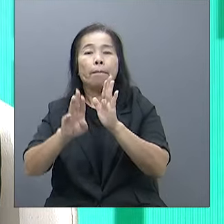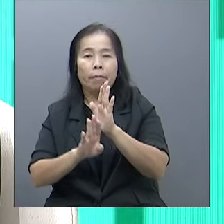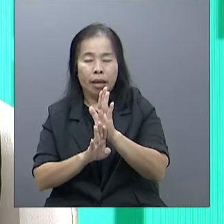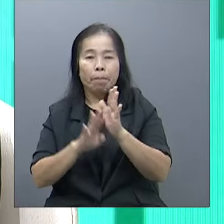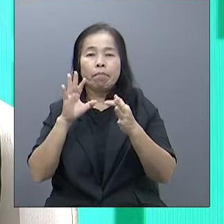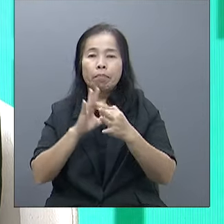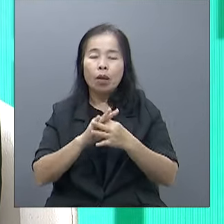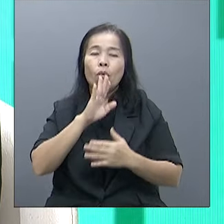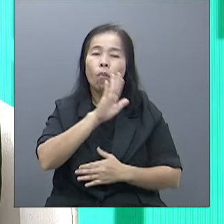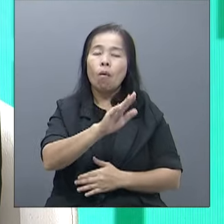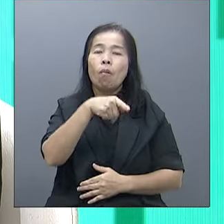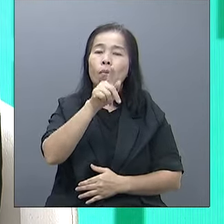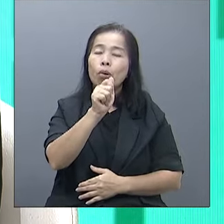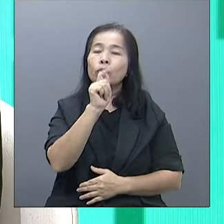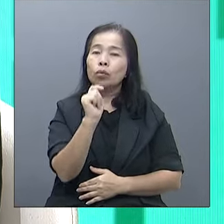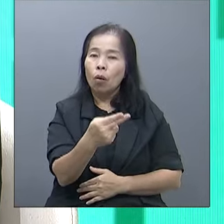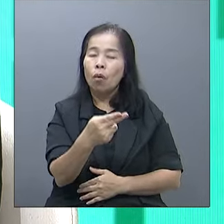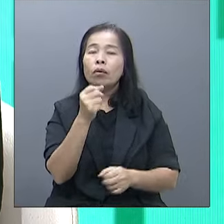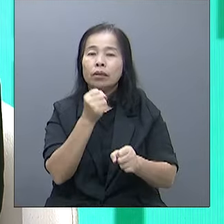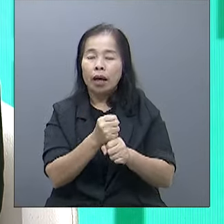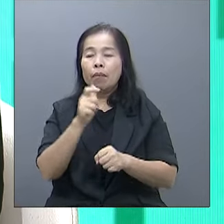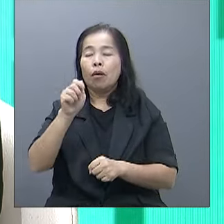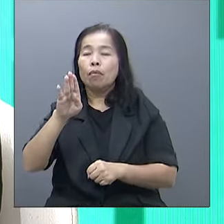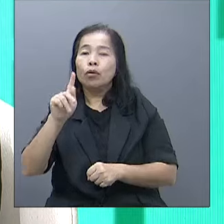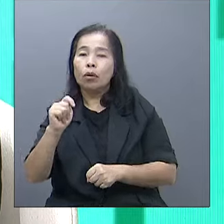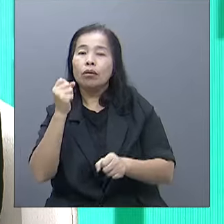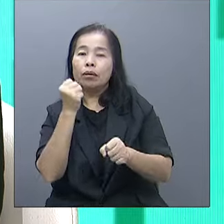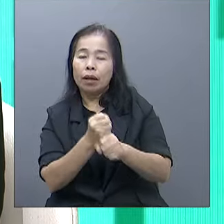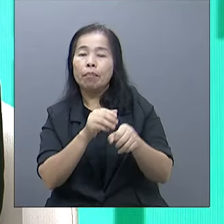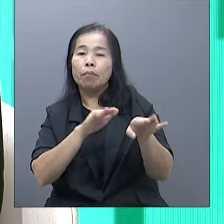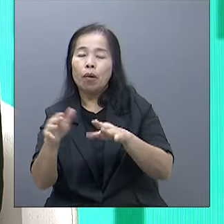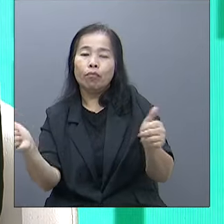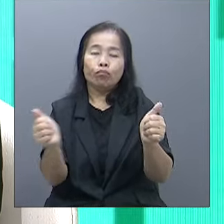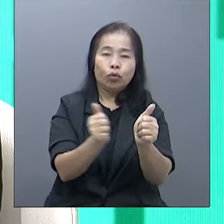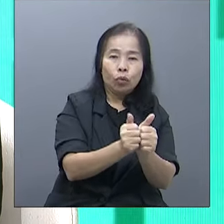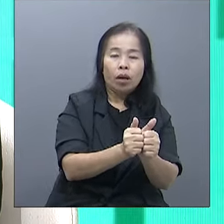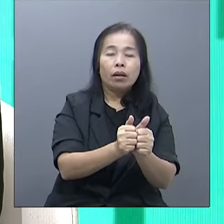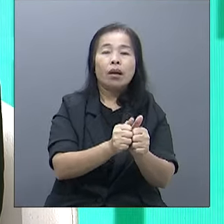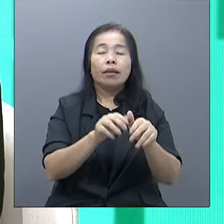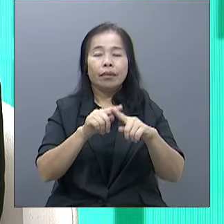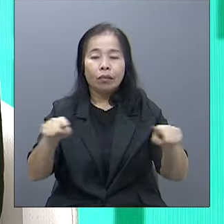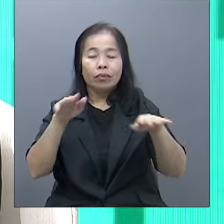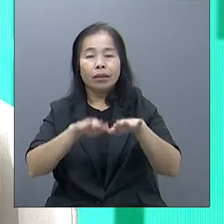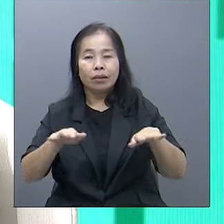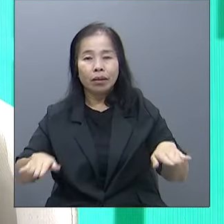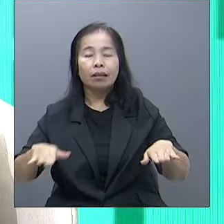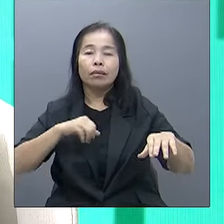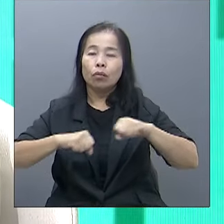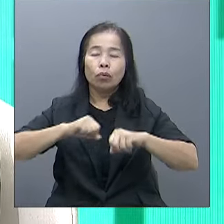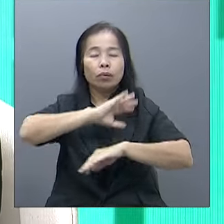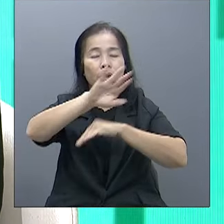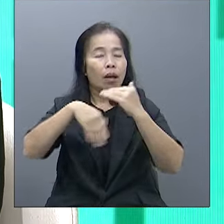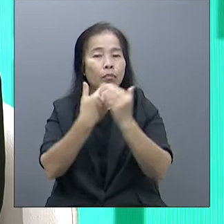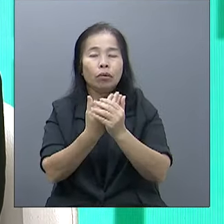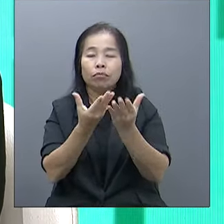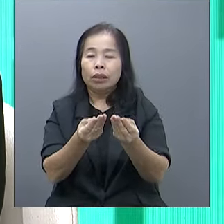องถิ่นเขาอยากจะทำท้องถิ่นไหนที่มีความพร้อมเขาอยากจะช่วยเหลือ เด็กและเยาวชนช่วยเหลือทุกสิ่งทุกอย่างในพื้นที่ของเข